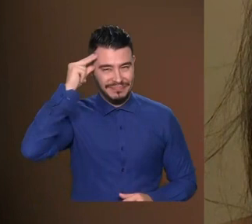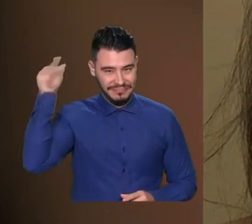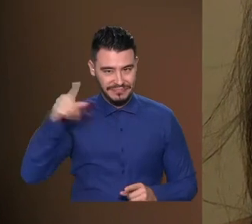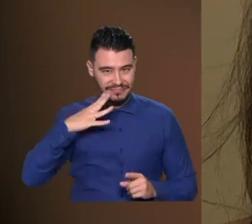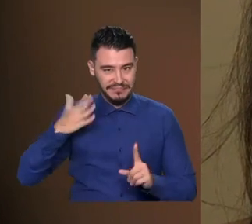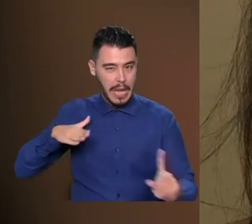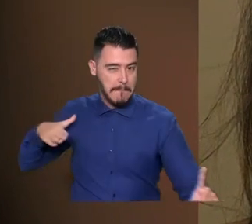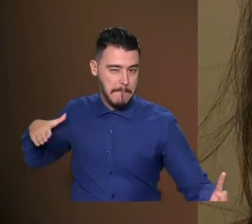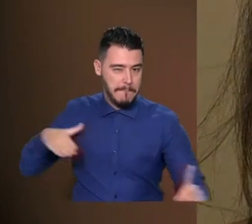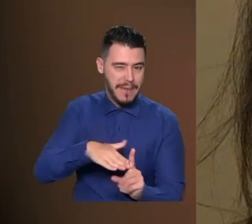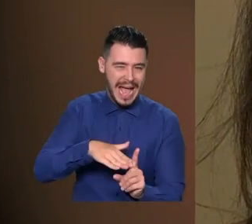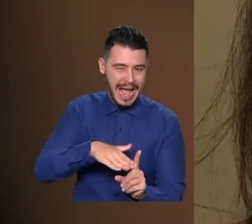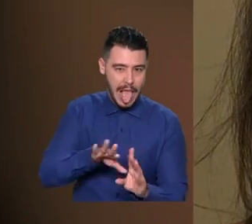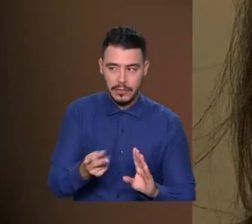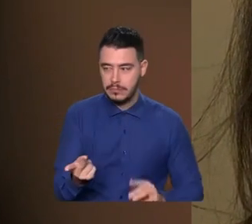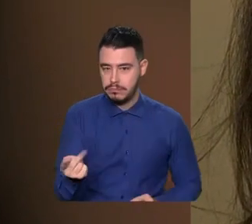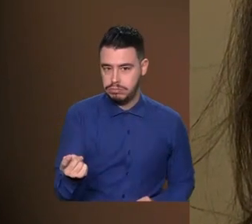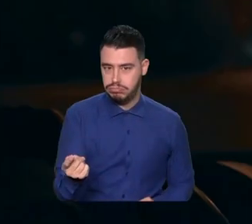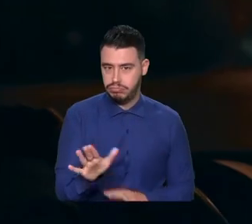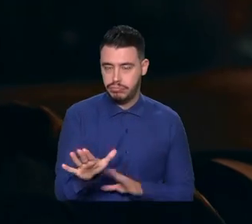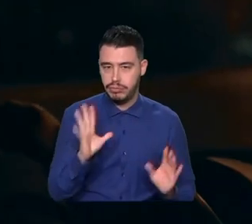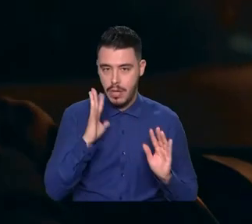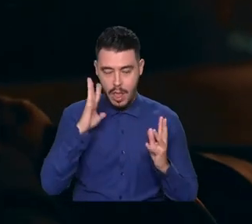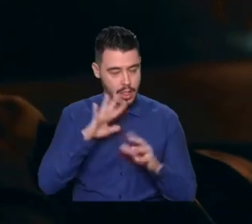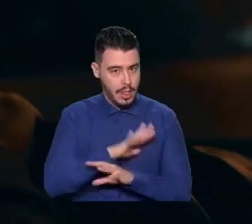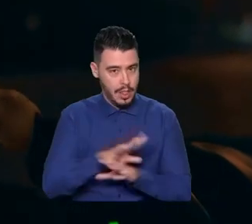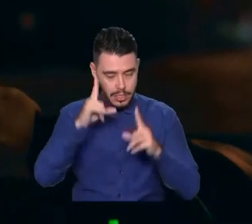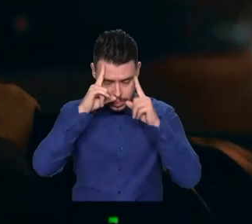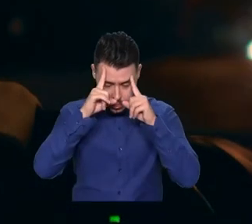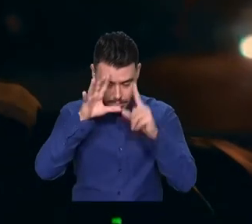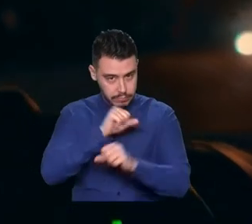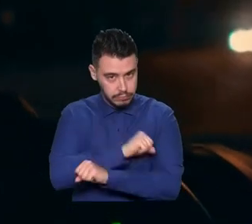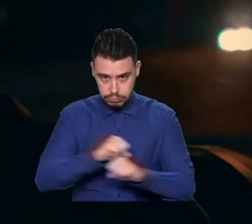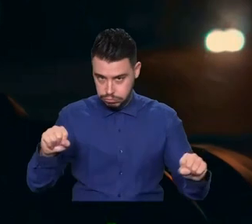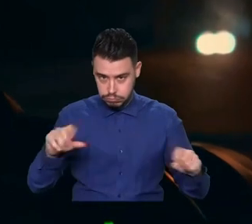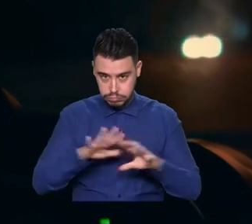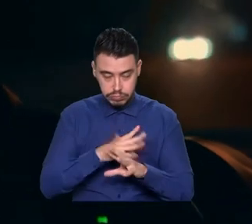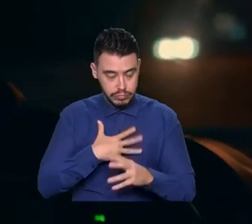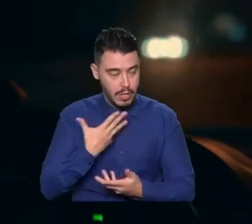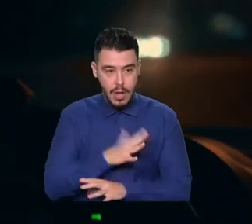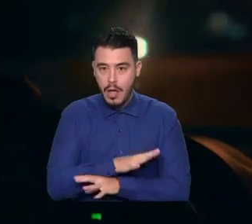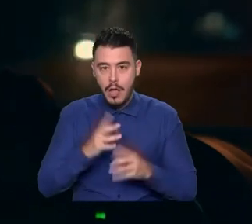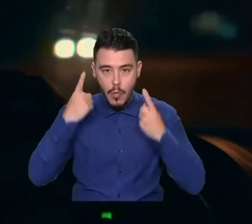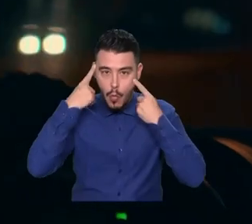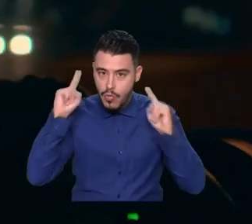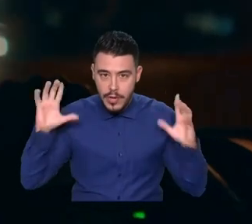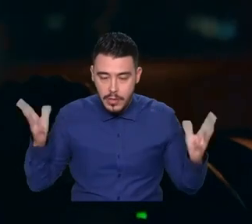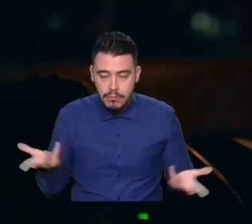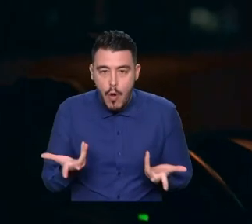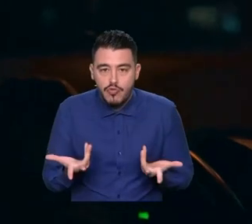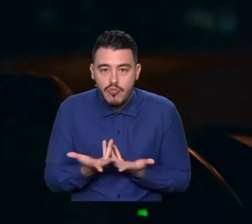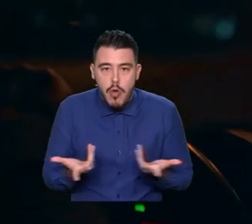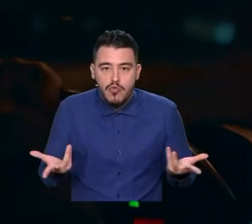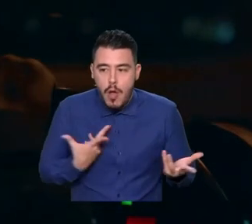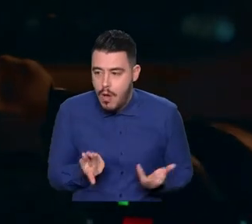του θόλωσε και το μόνο που τον ενδιέφερε ήταν να κρύψει τα ίχνη του. Ήταν λάθος, τρόμαξα, θόλωσα. Με ενδιέφερε μόνο το πώς θα